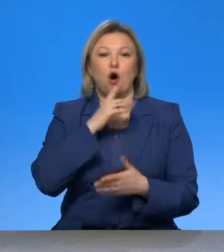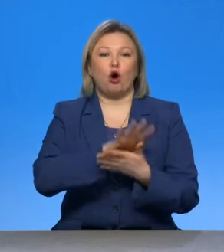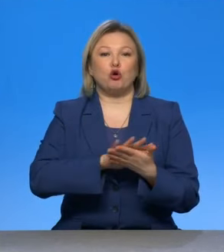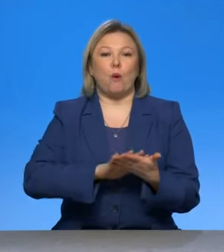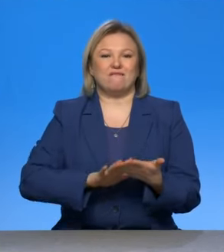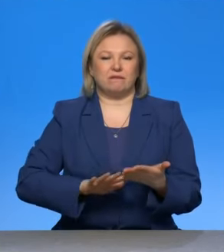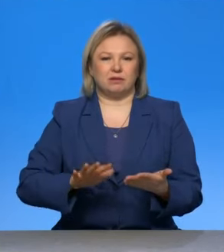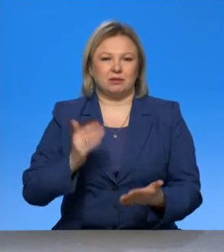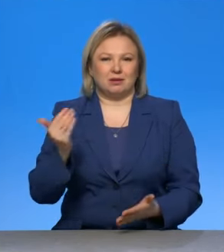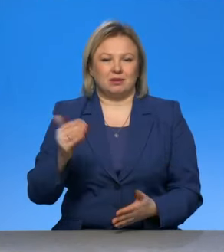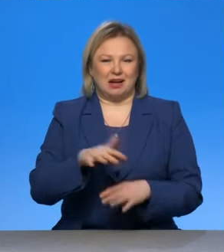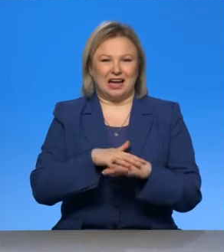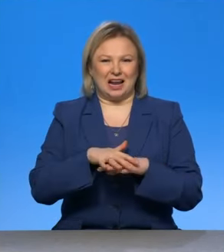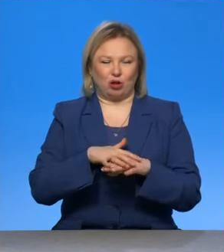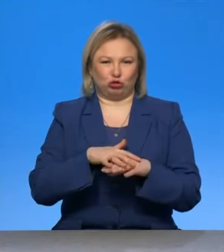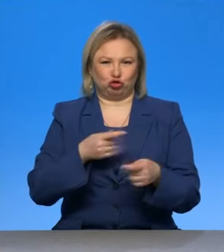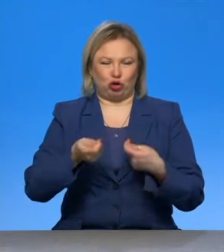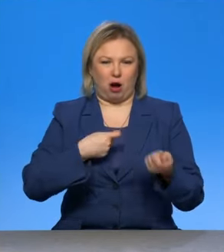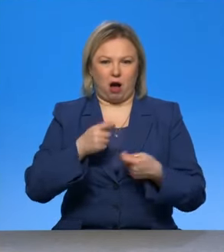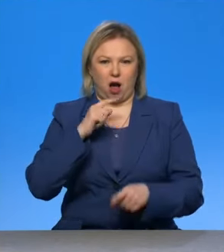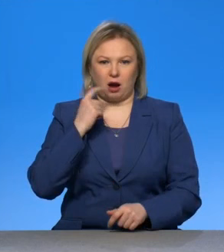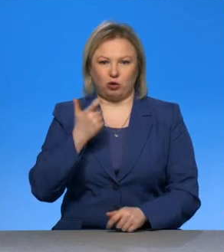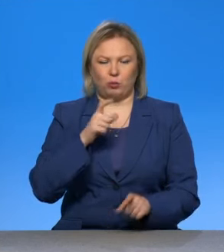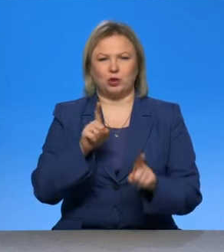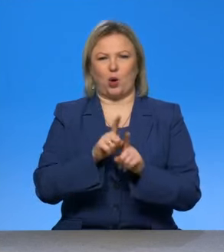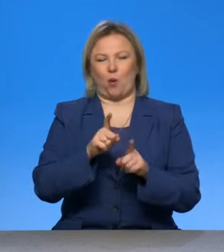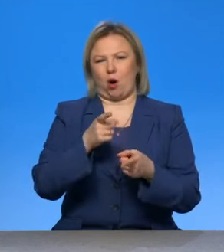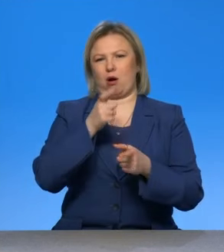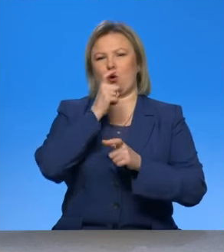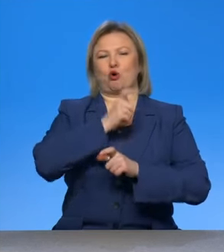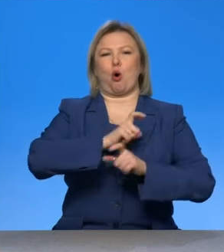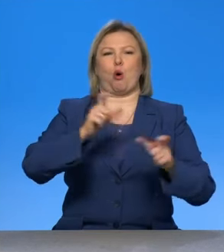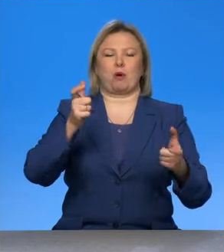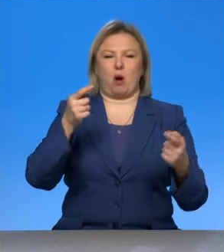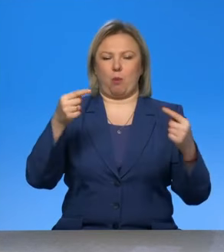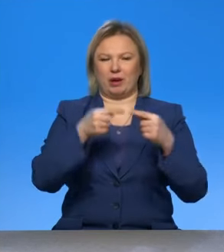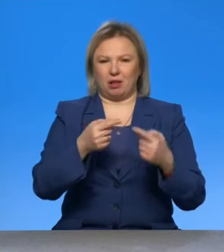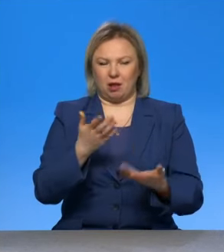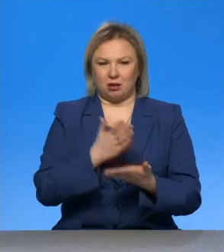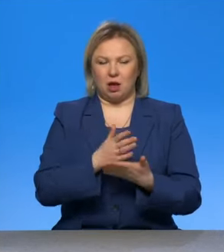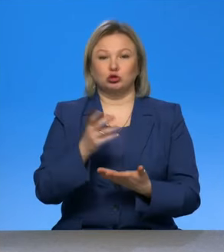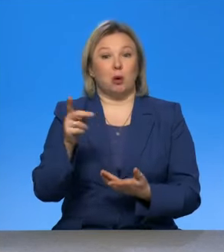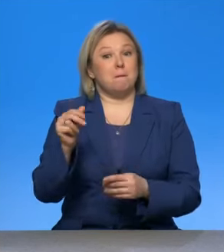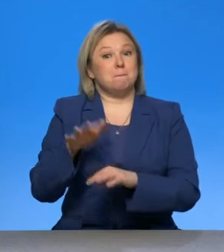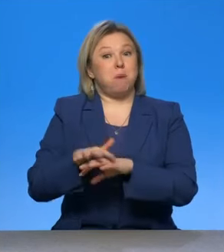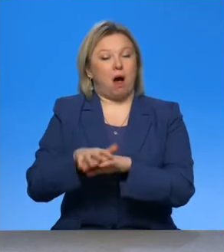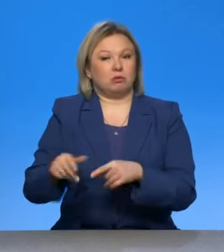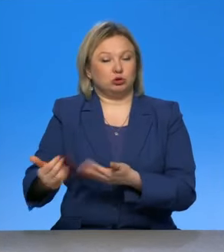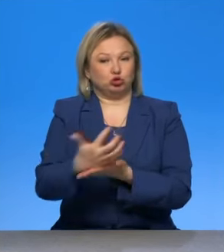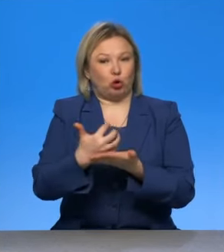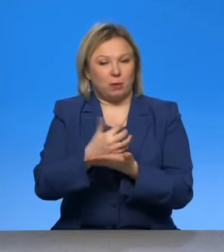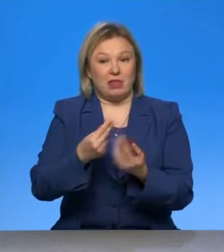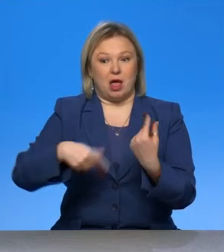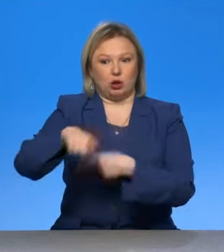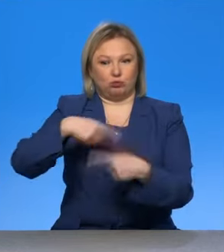Вот такое есть громкое определение. В конце концов, банки на этом зарабатывают, деньги крутятся, экономика